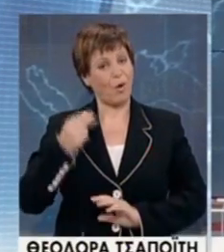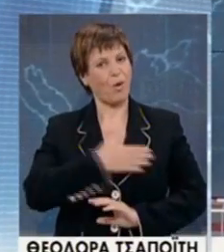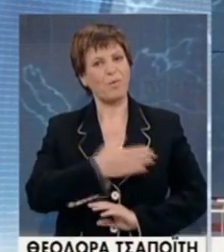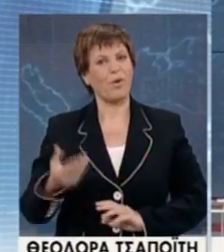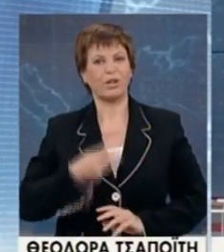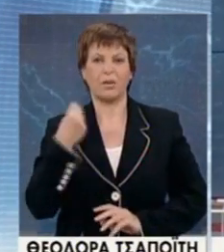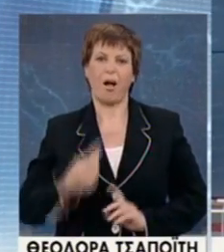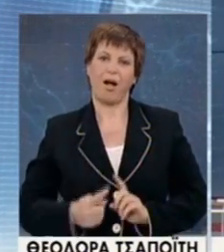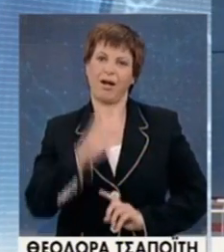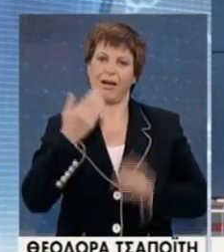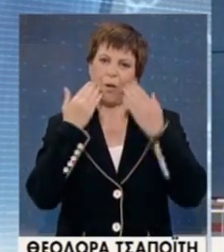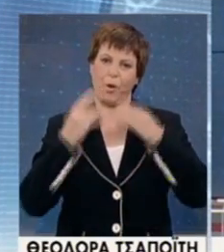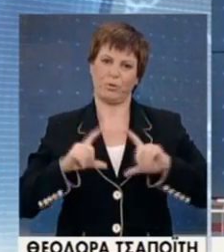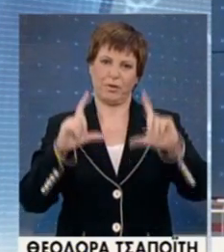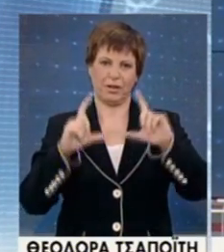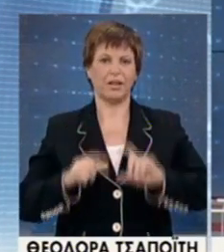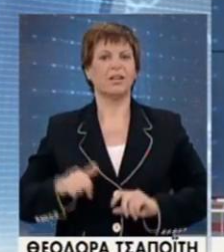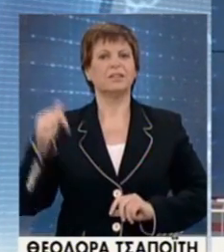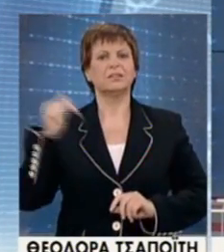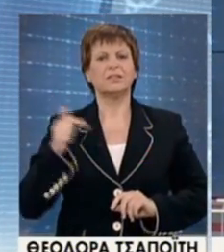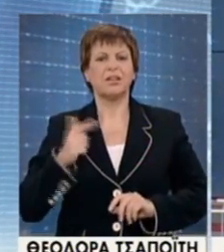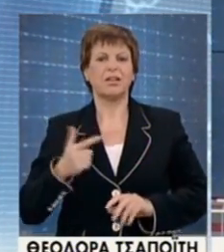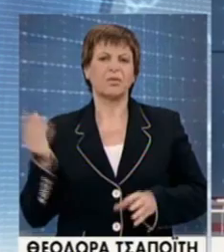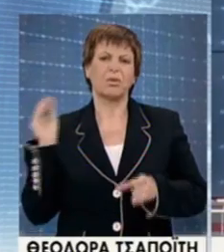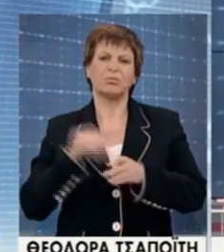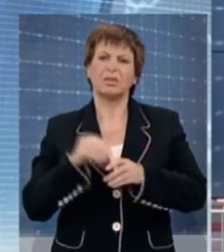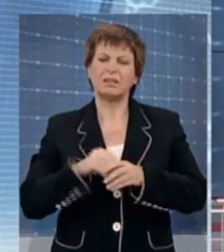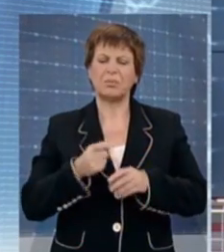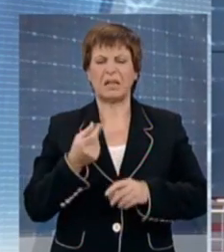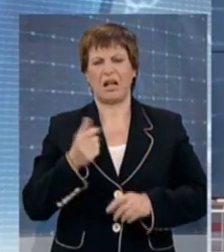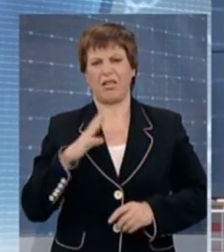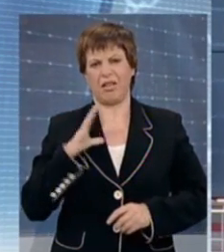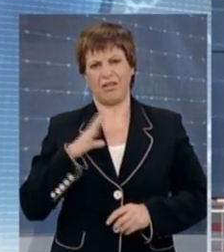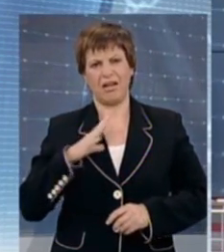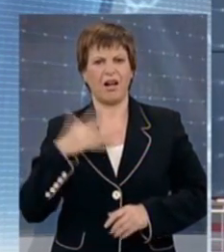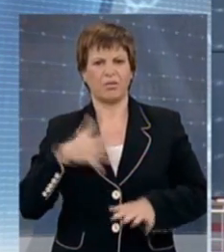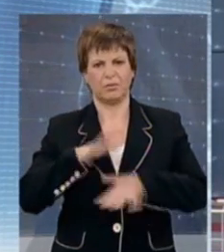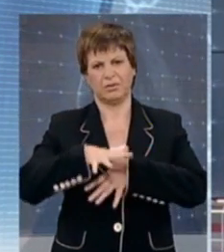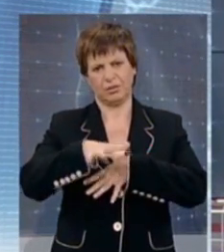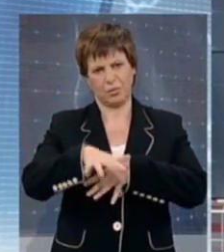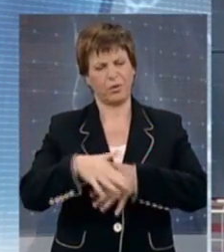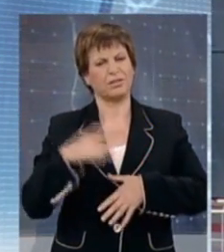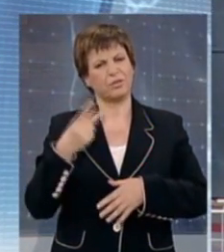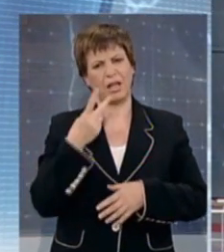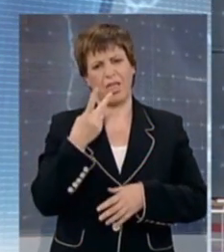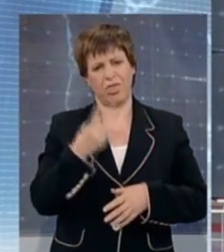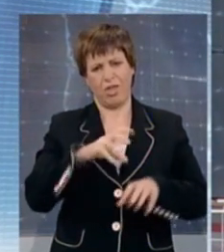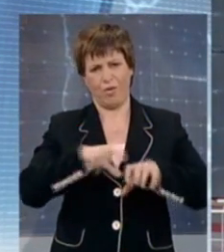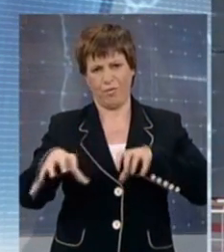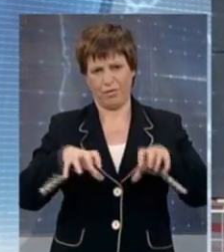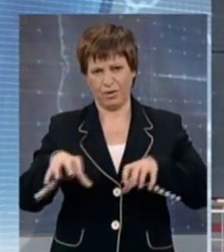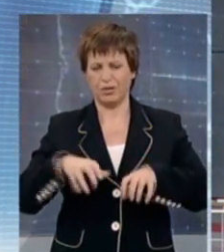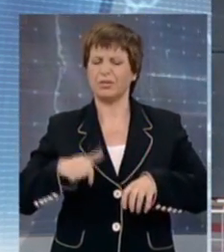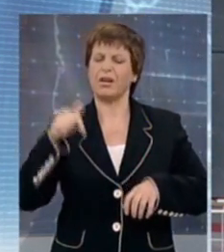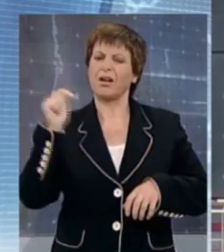Κυρίες και κύριοι, χαίρετε και καλή Πρωτομαγιά. Με μικρή συμμετοχή και τους εργαζόμενους διασπασμένους σε δύο διαφορετικές συγκεντρώσεις, ολοκληρώθηκαν το μεσημέρι οι πορείες για την